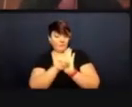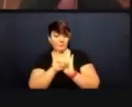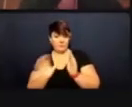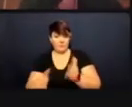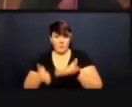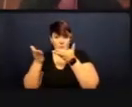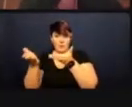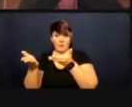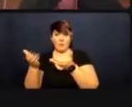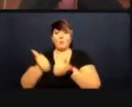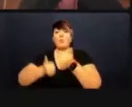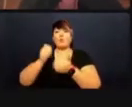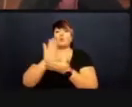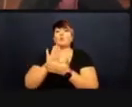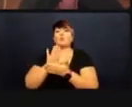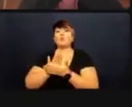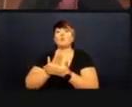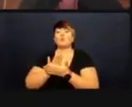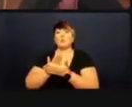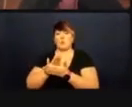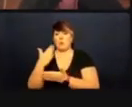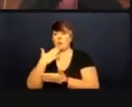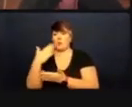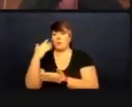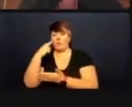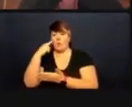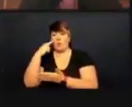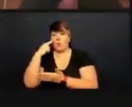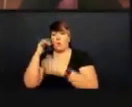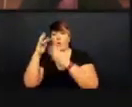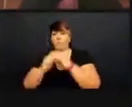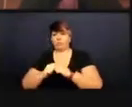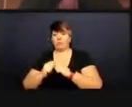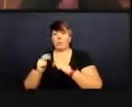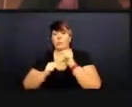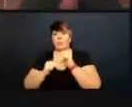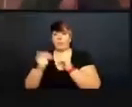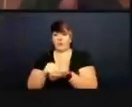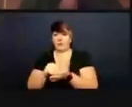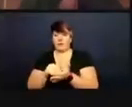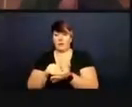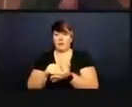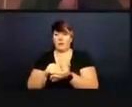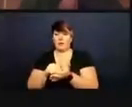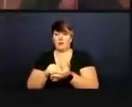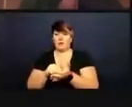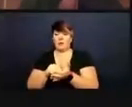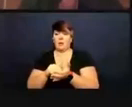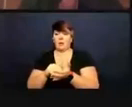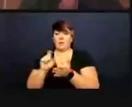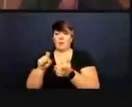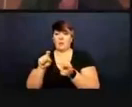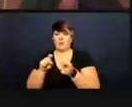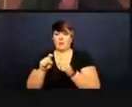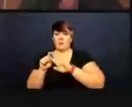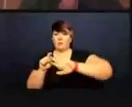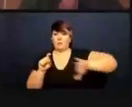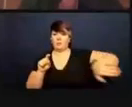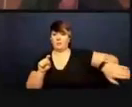hivyo baada ya kupendekeza kutambua na kupendekeza ni shule gani ambayo inahitaji maboresho,